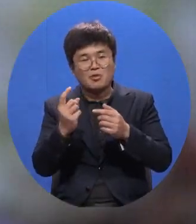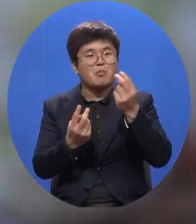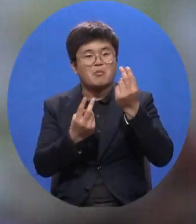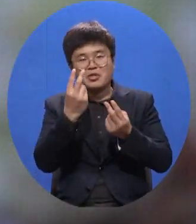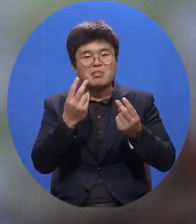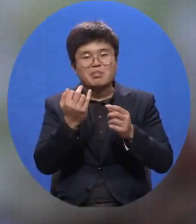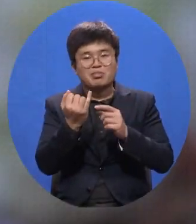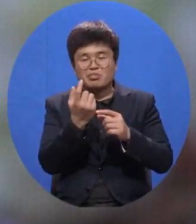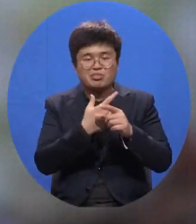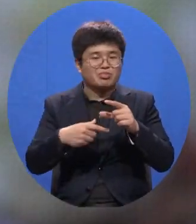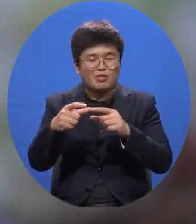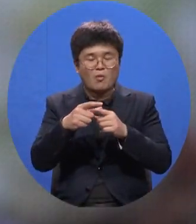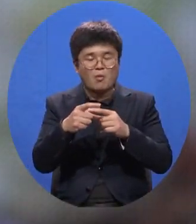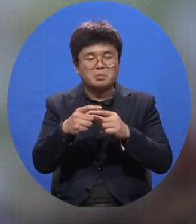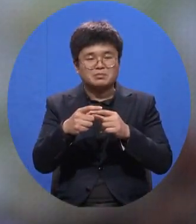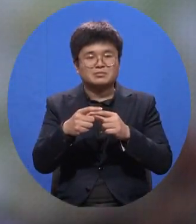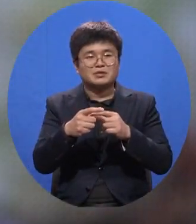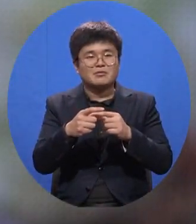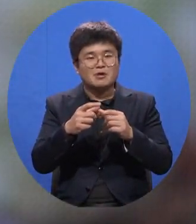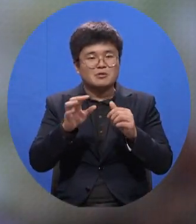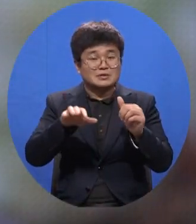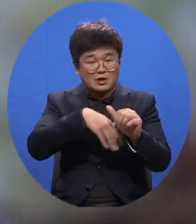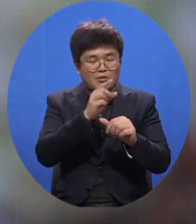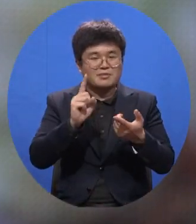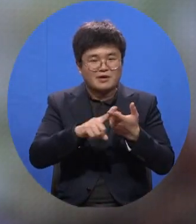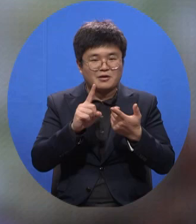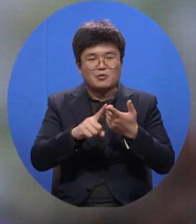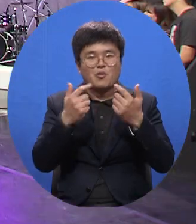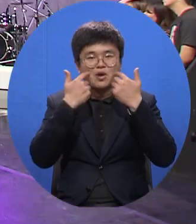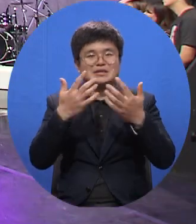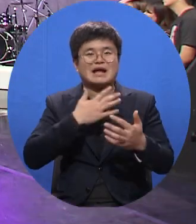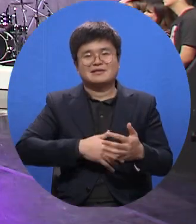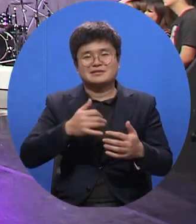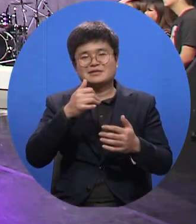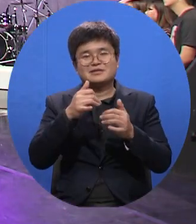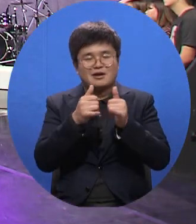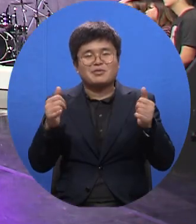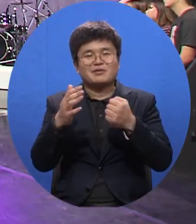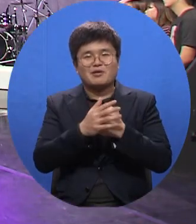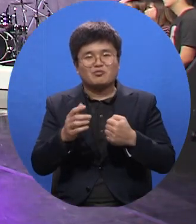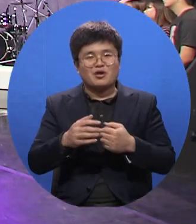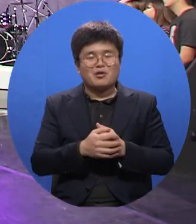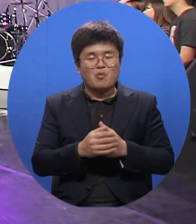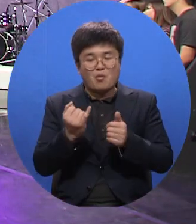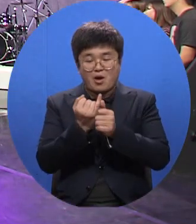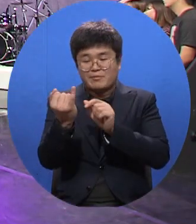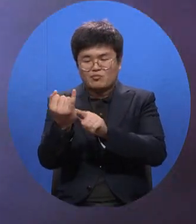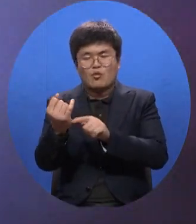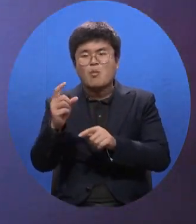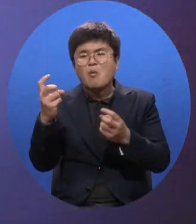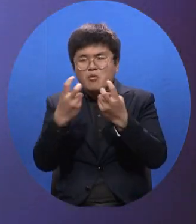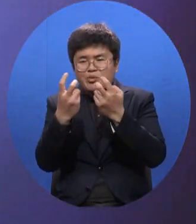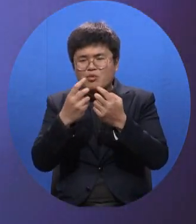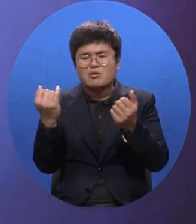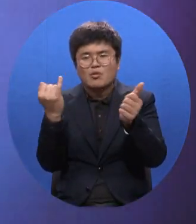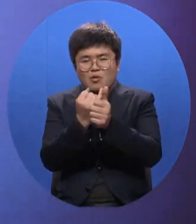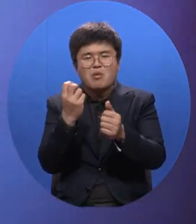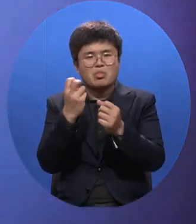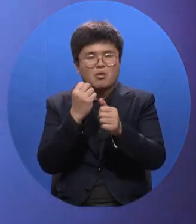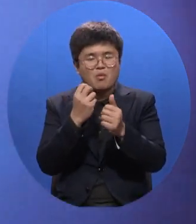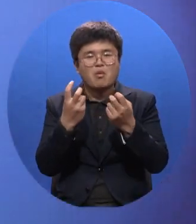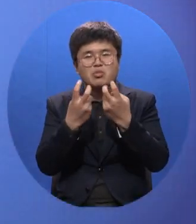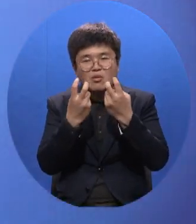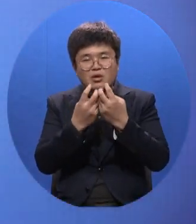합리적인 사람이니까 우리 돈 없는 대결을 어떻게 하냐 그럼 우리 이렇게 생각해서 뭐 둘이 얘기 한거